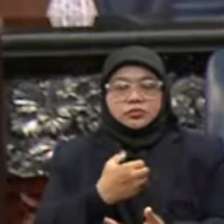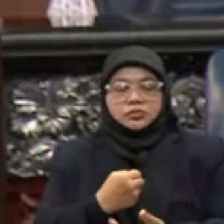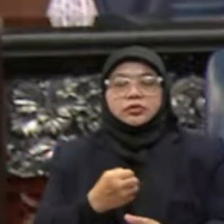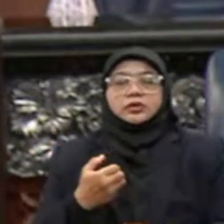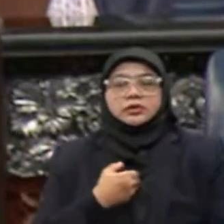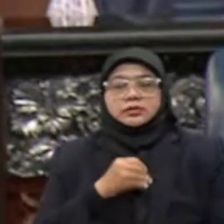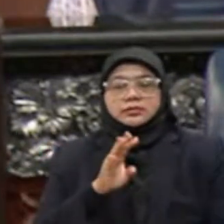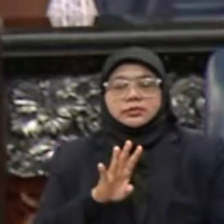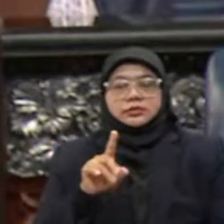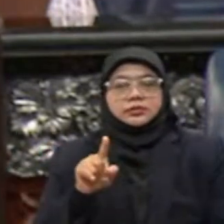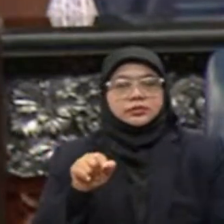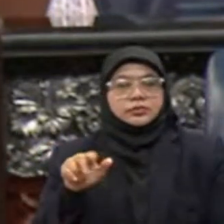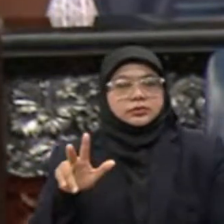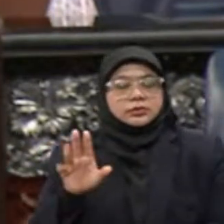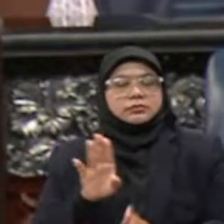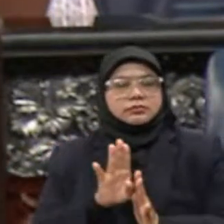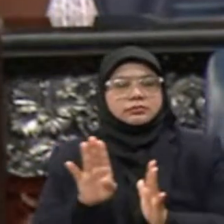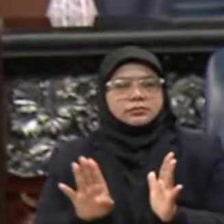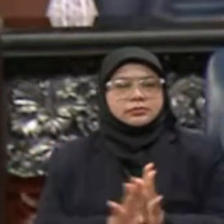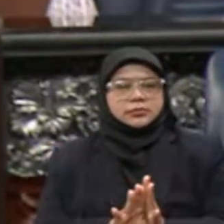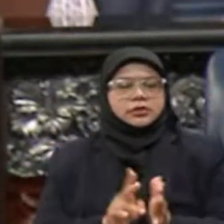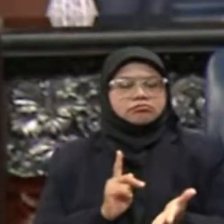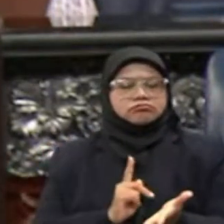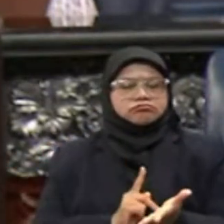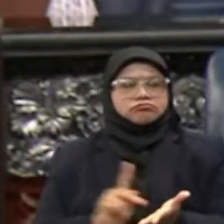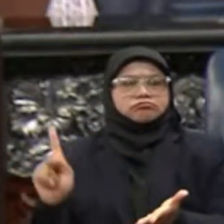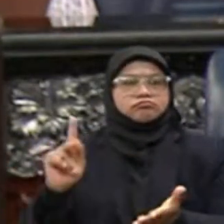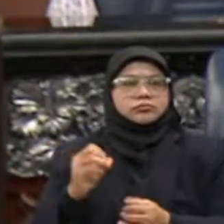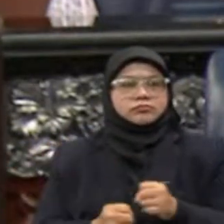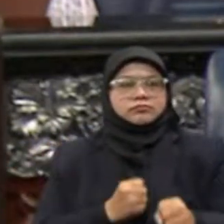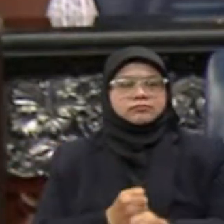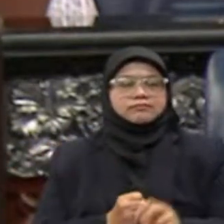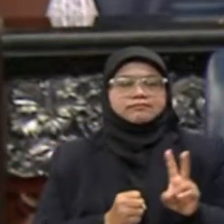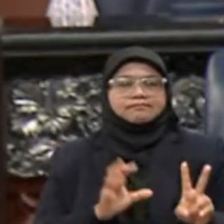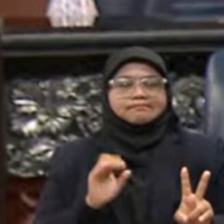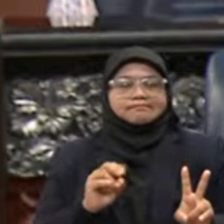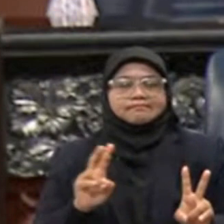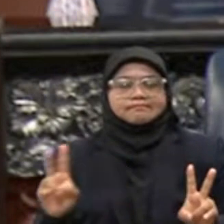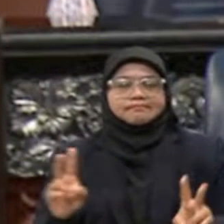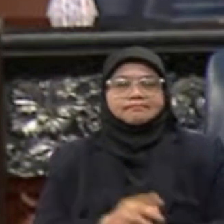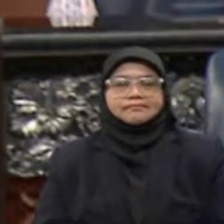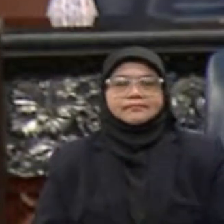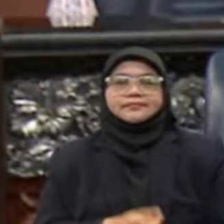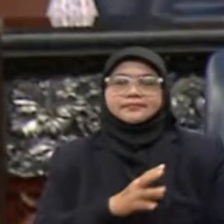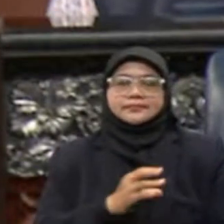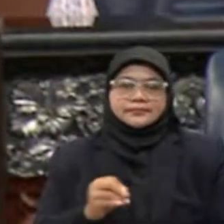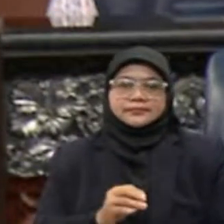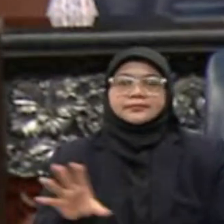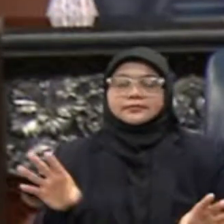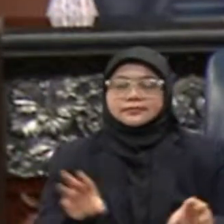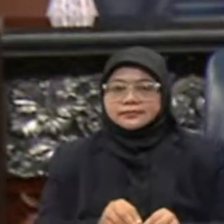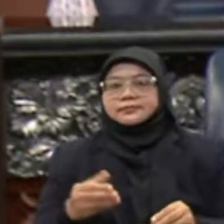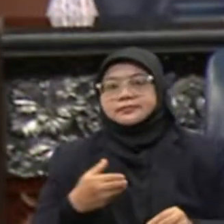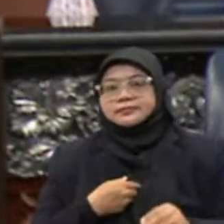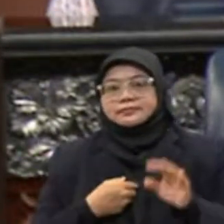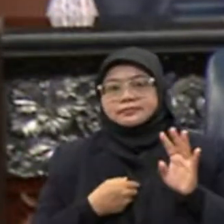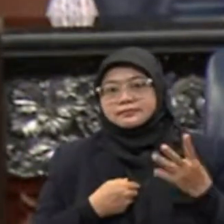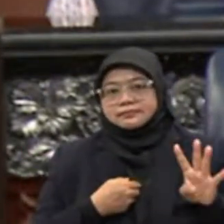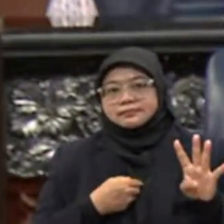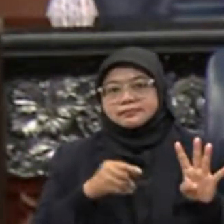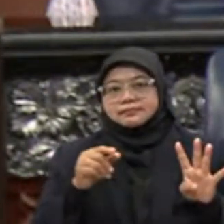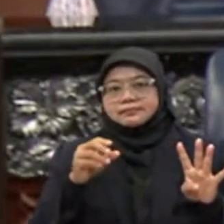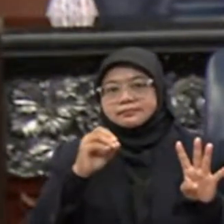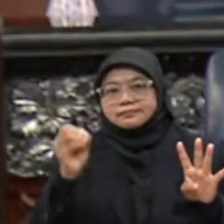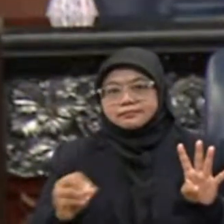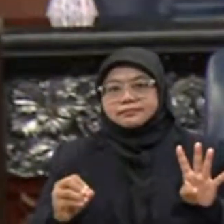41 bulan 3 pilihan Ringgit di belanjakan pada Tahun 2022 meliputi 1400 DPRD